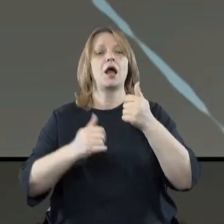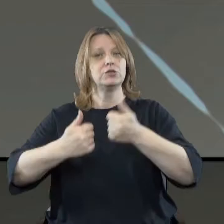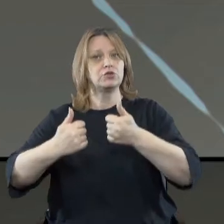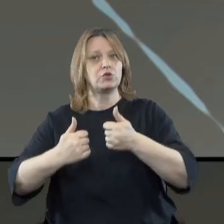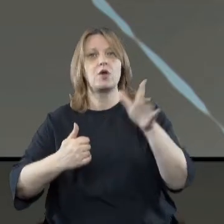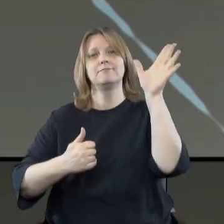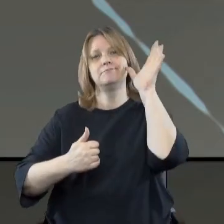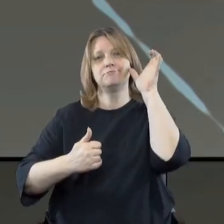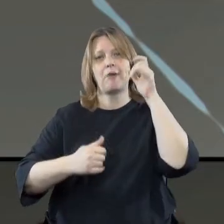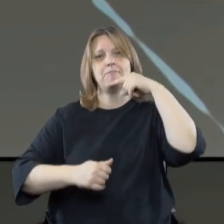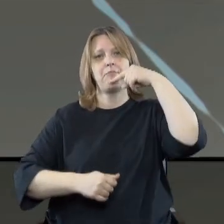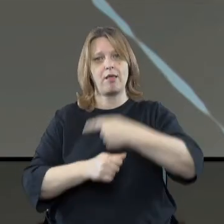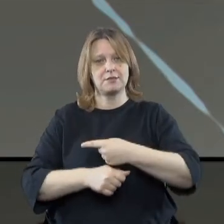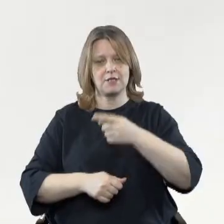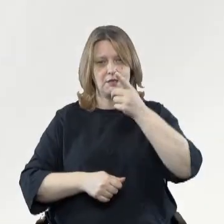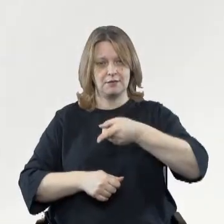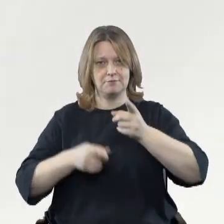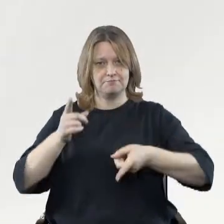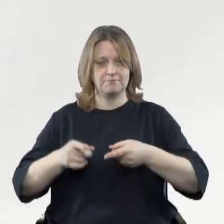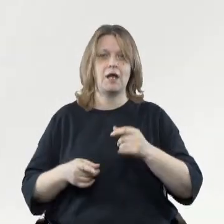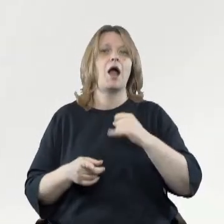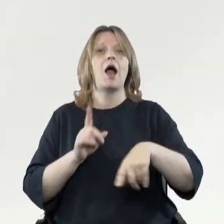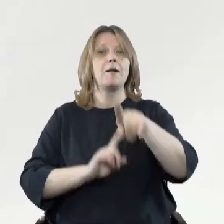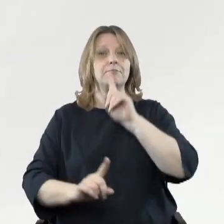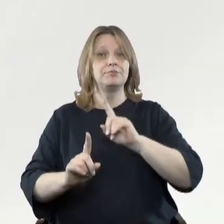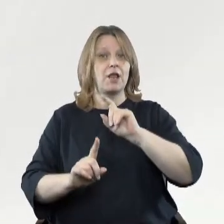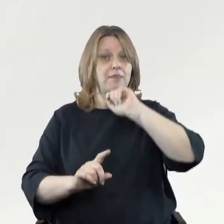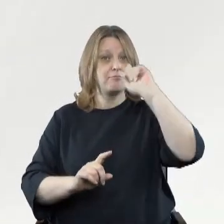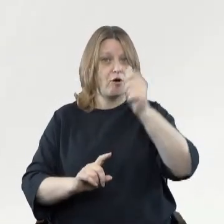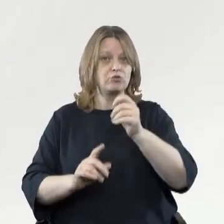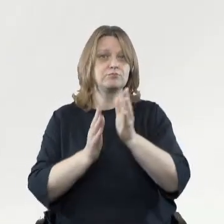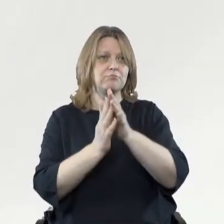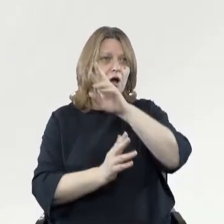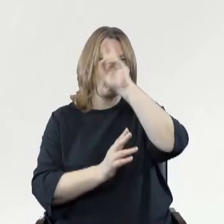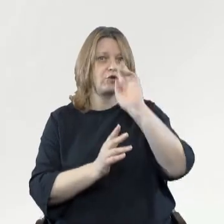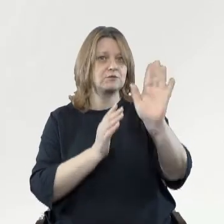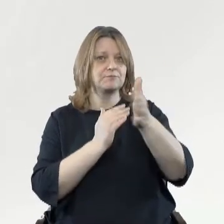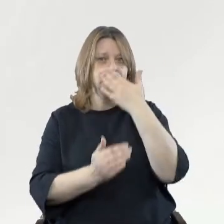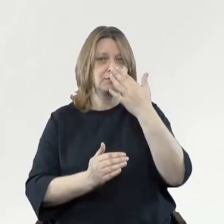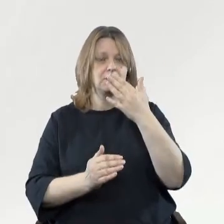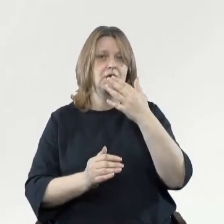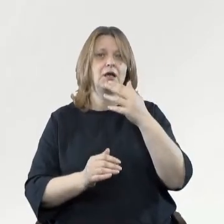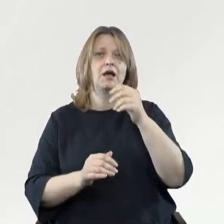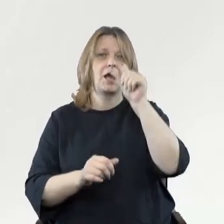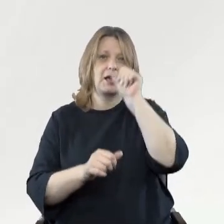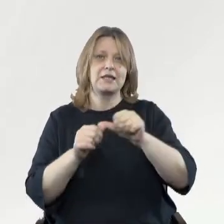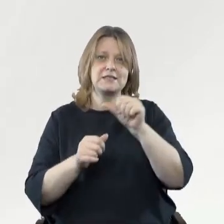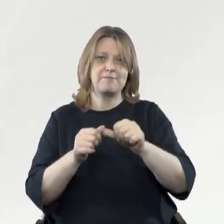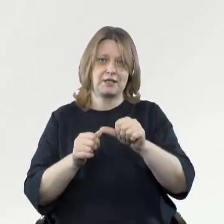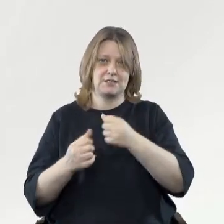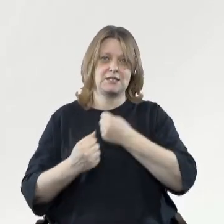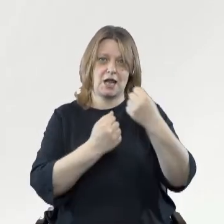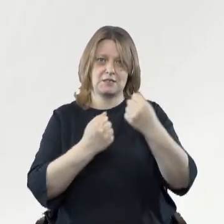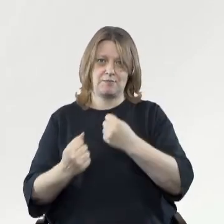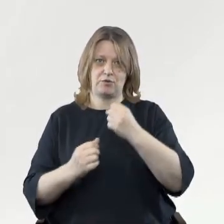poleceń opiekuna. Przed podróżą poproś rodziców, aby wezwali patrol Inspekcji Transportu Drogowego. Starsi koledzy Tirka